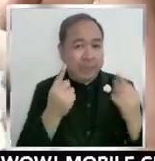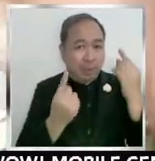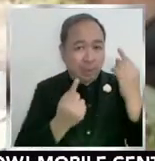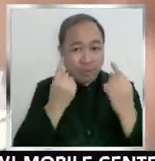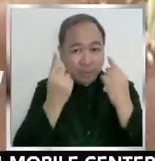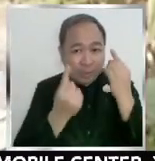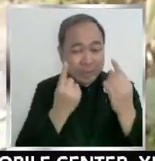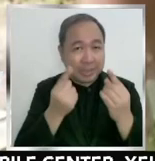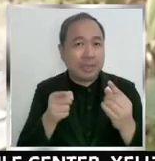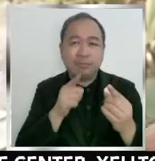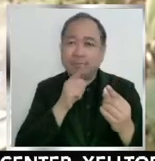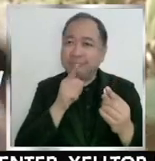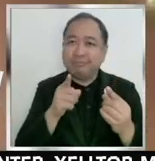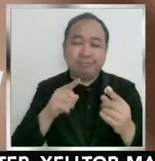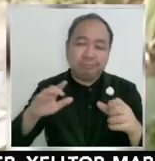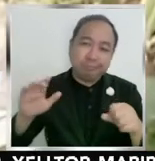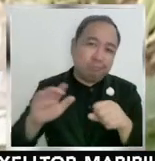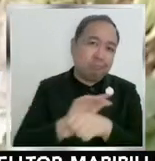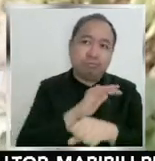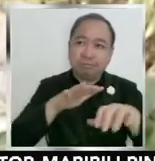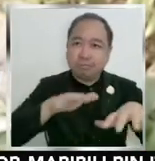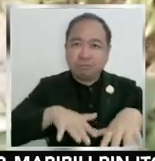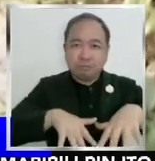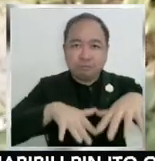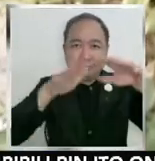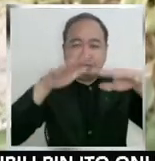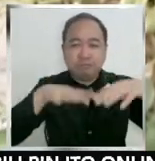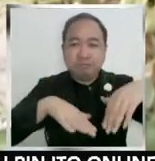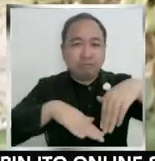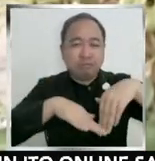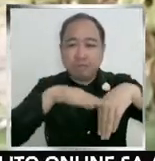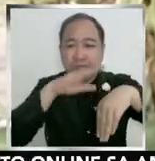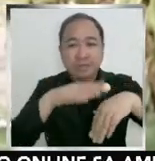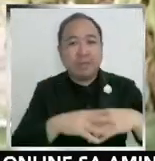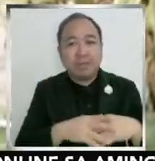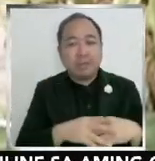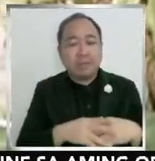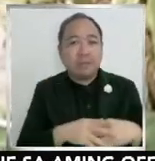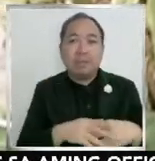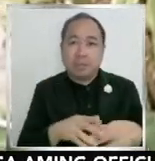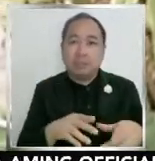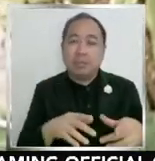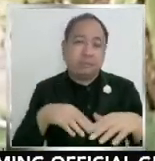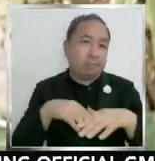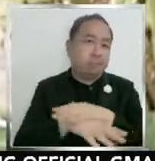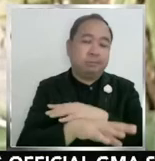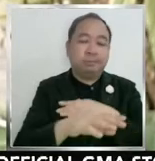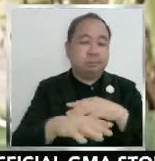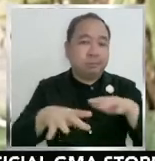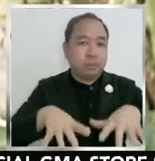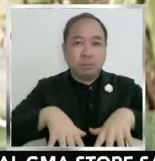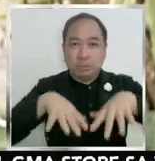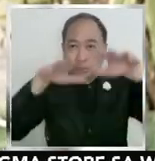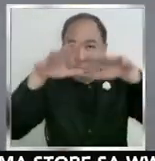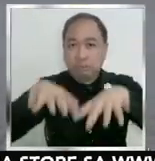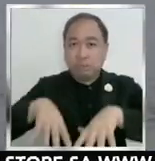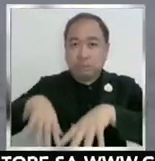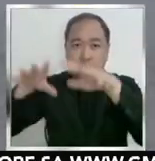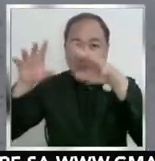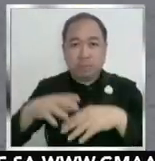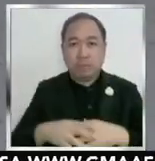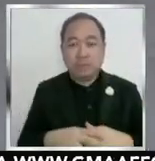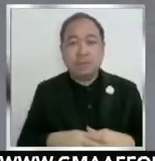lubog. Wala namang baha, walang tubig, gano'n po karami ang... Ay, talagang puno ito. Talagang puno ito, hindi na magkasya.